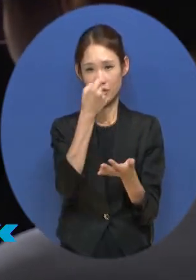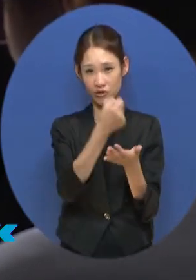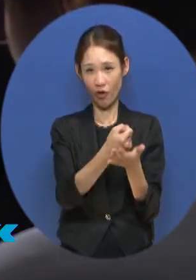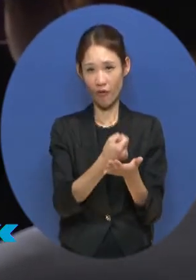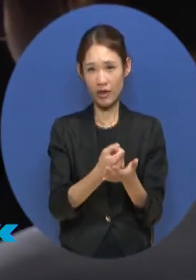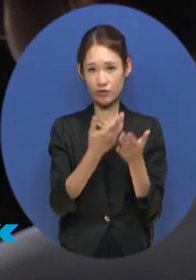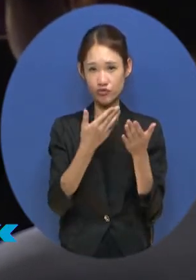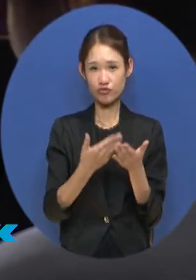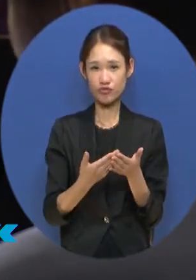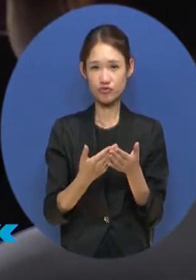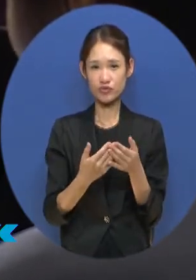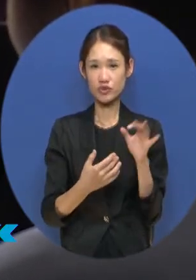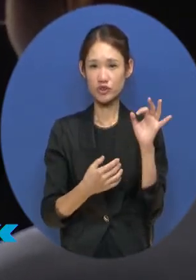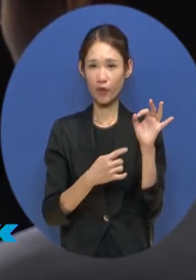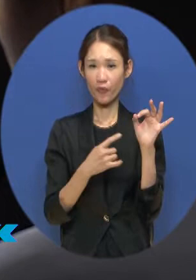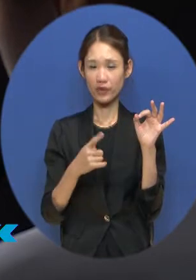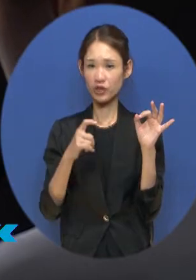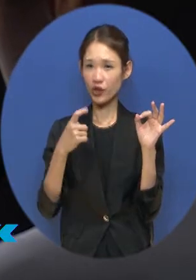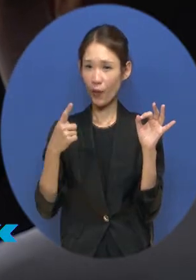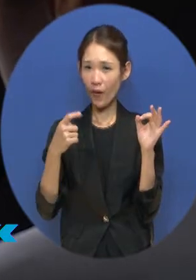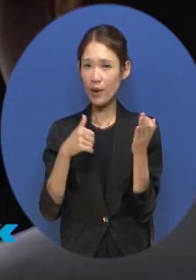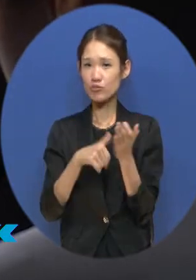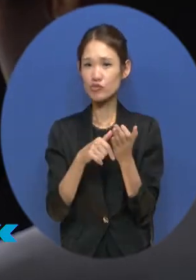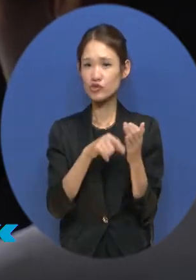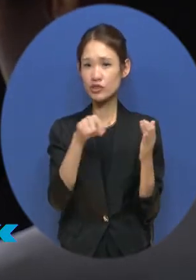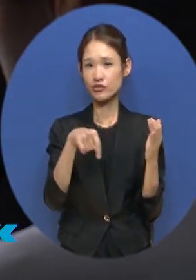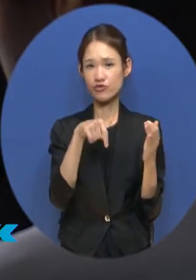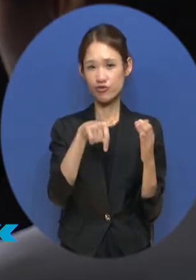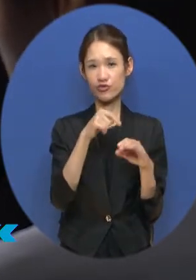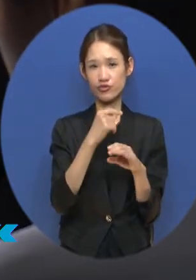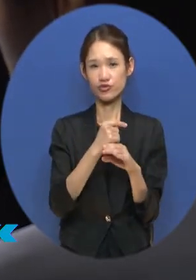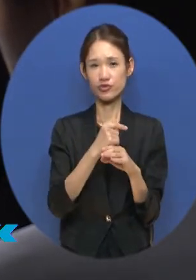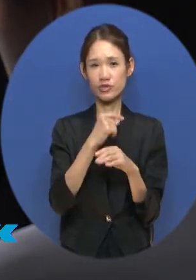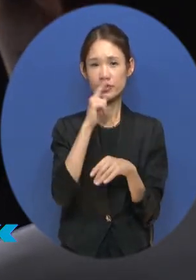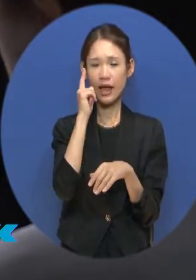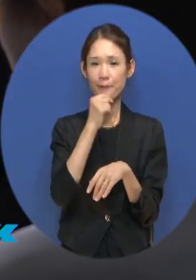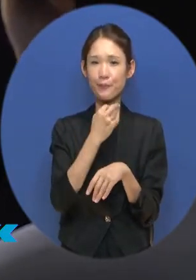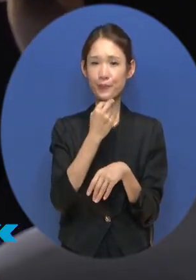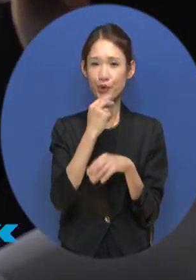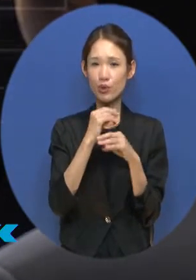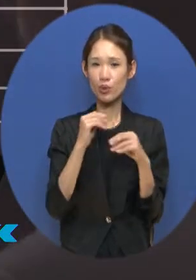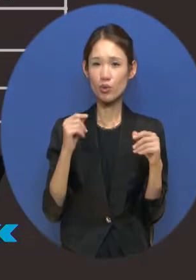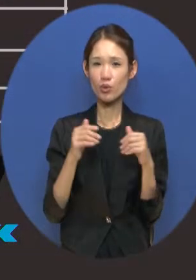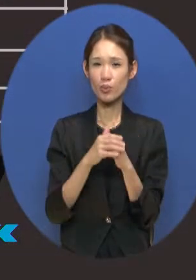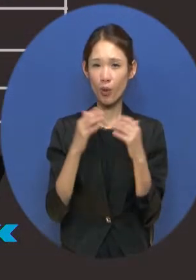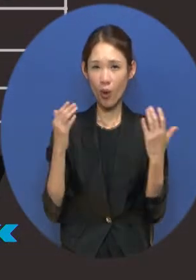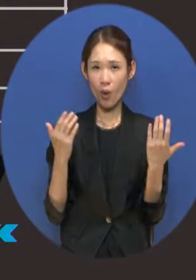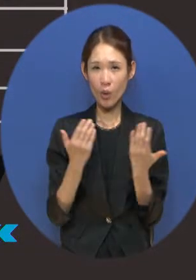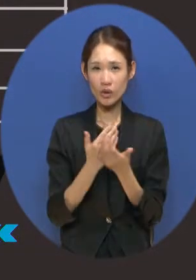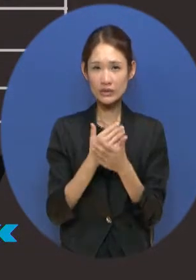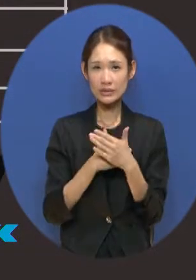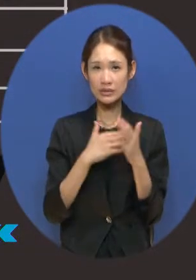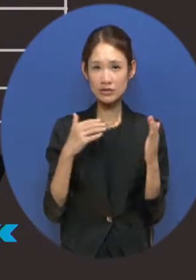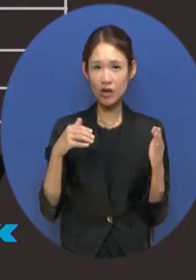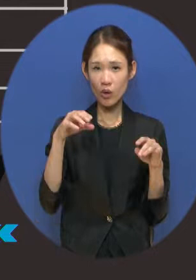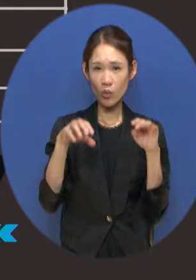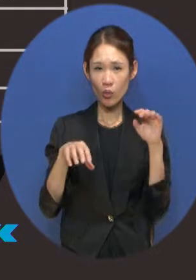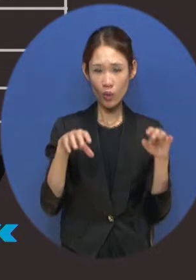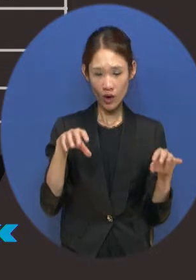여러 가지 11가지의 물질 가운데서 특히 미세먼지 같은 것들은 모든 실내 공간